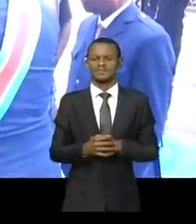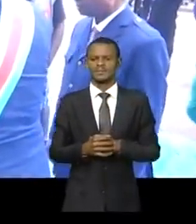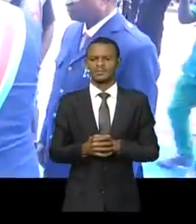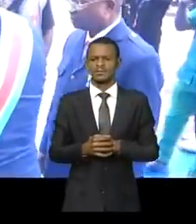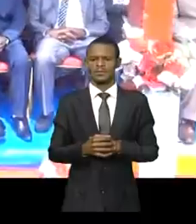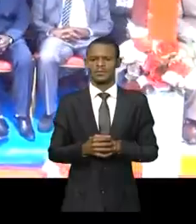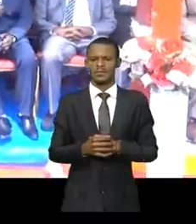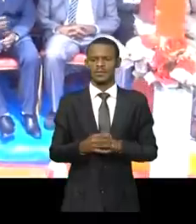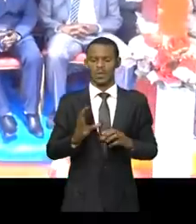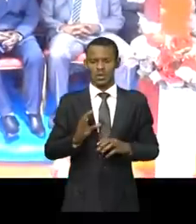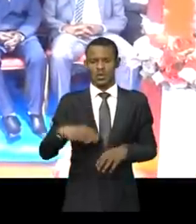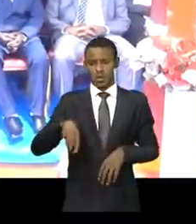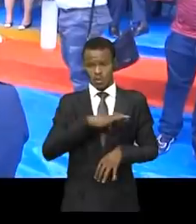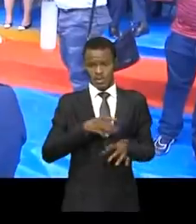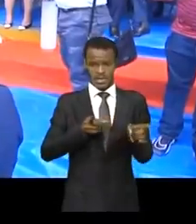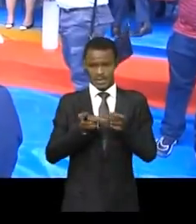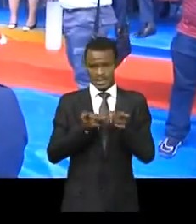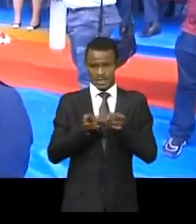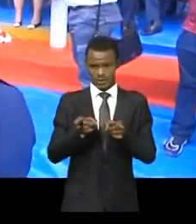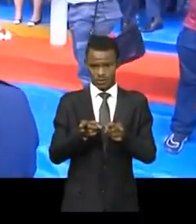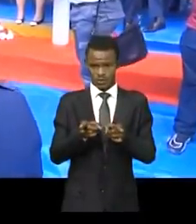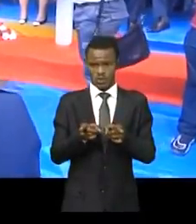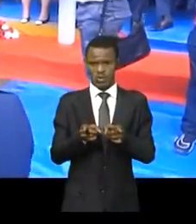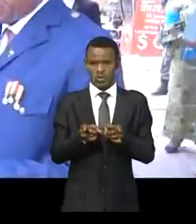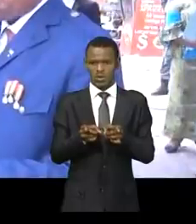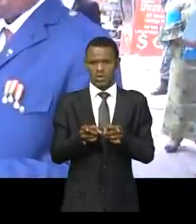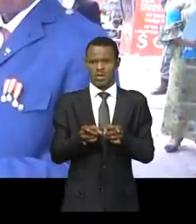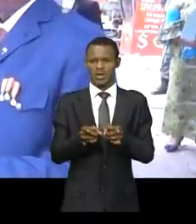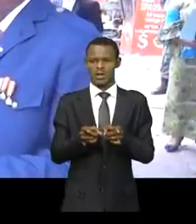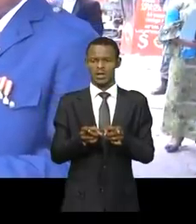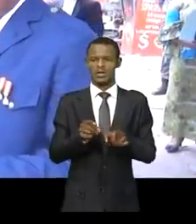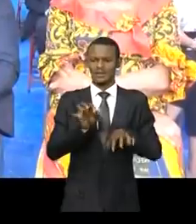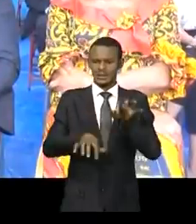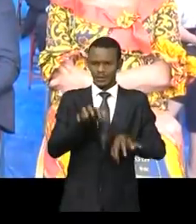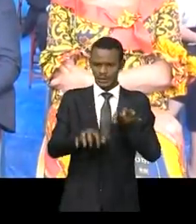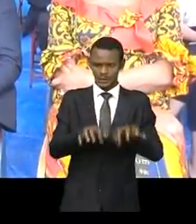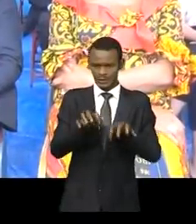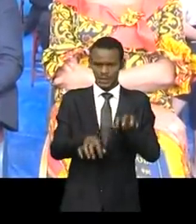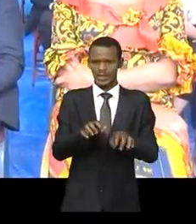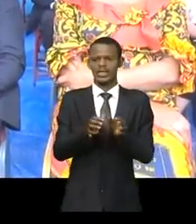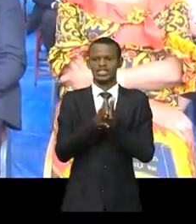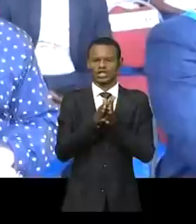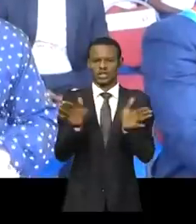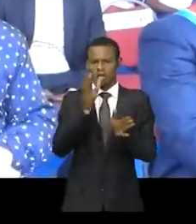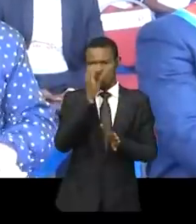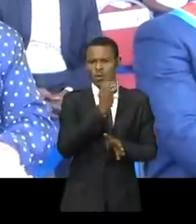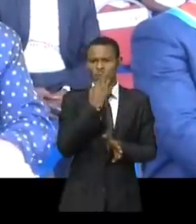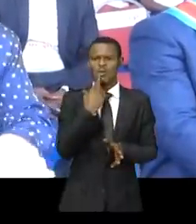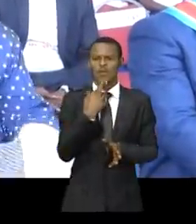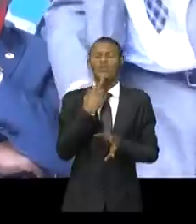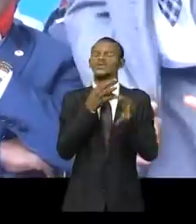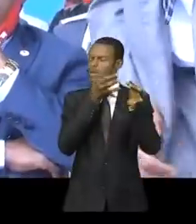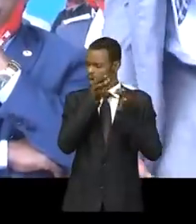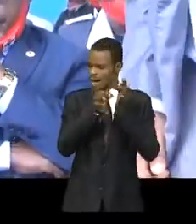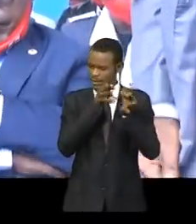direction, le secrétaire général de la Croix-Rouge a exprimé sa satisfaction. un plaidoyer en faveur de la Croix-Rouge, tel